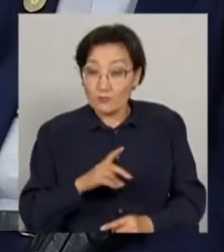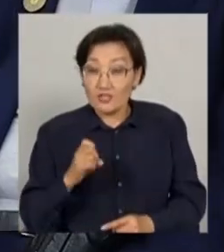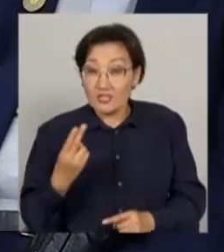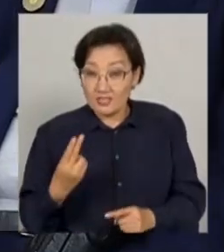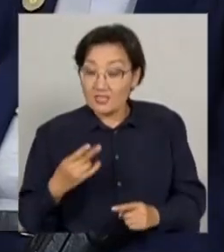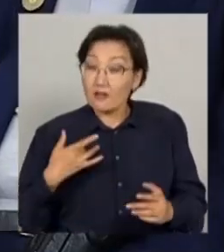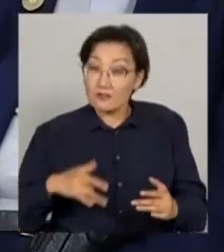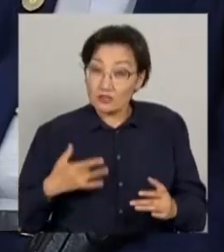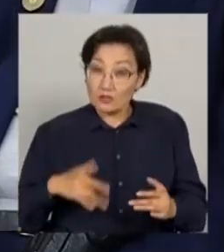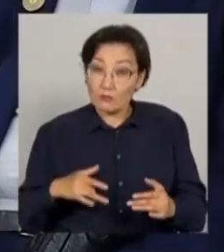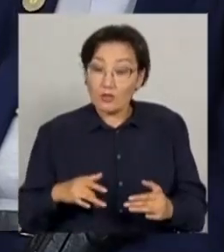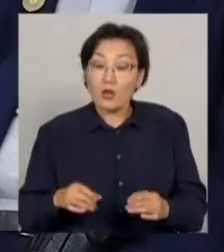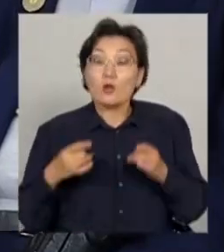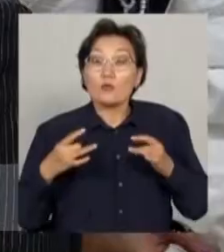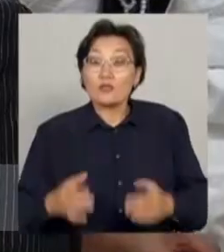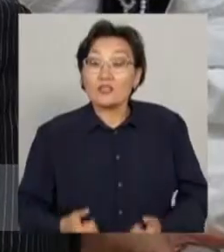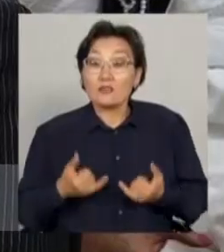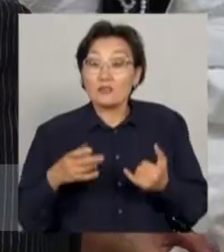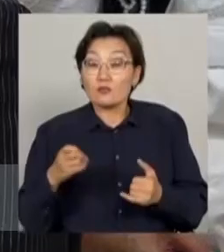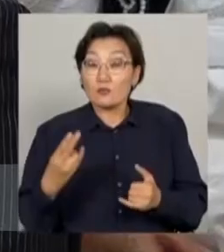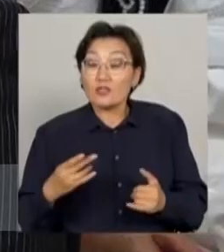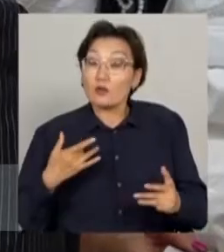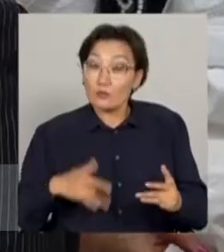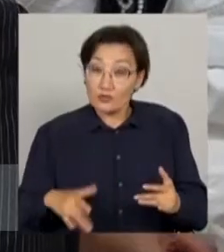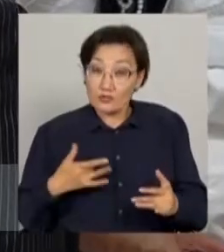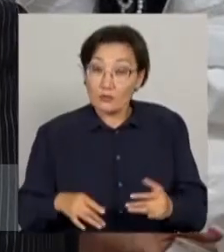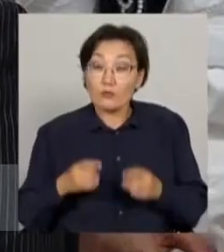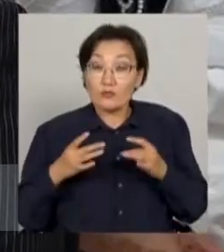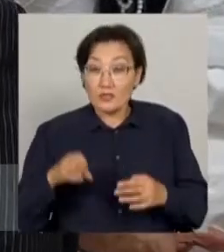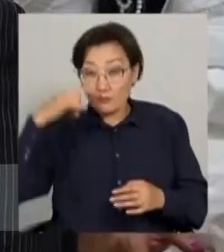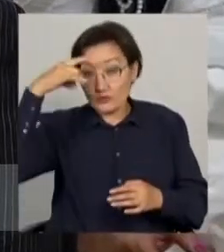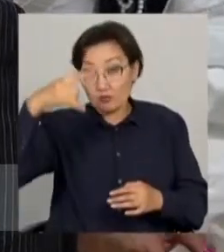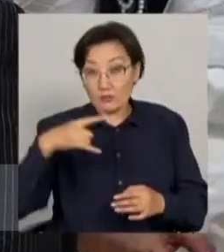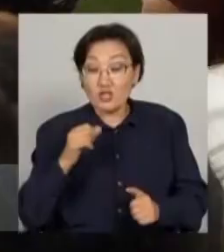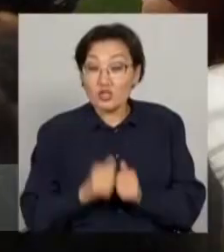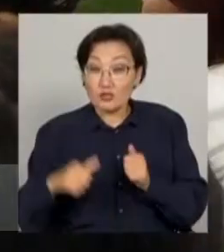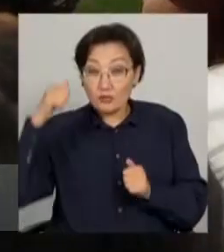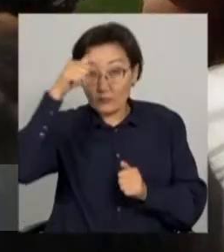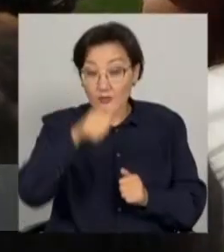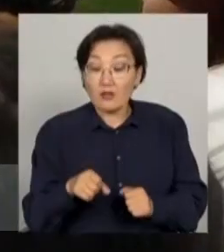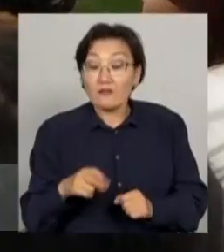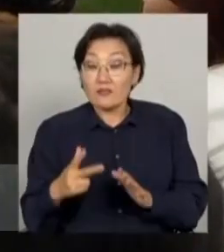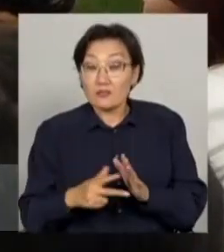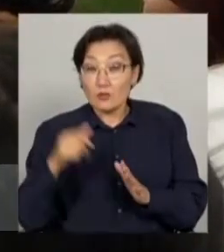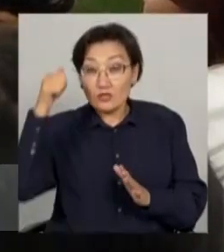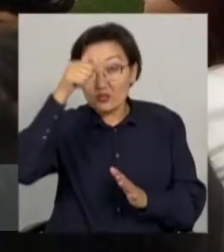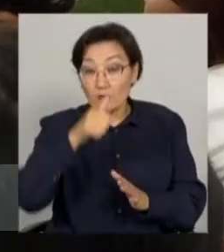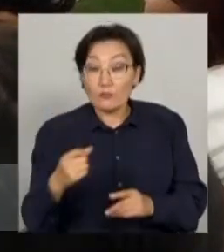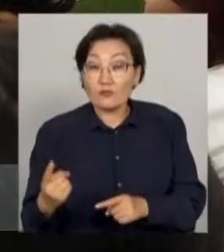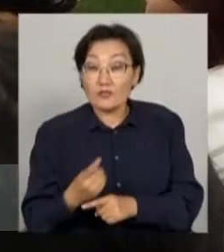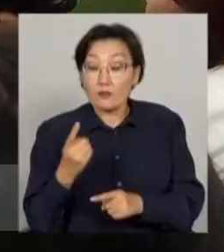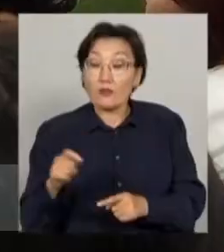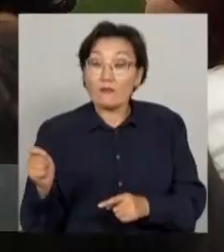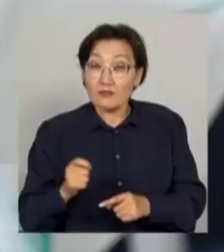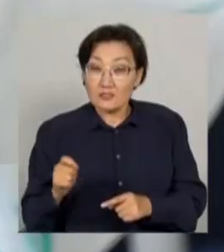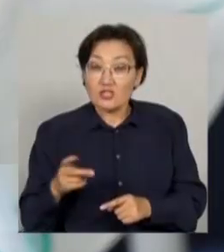национального инструмента. К слову, праздник в честь национального инструмента отмечается в Казахстане ежегодно с 2018 года в первое